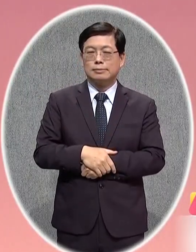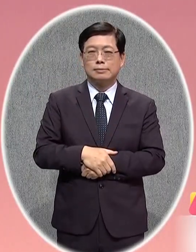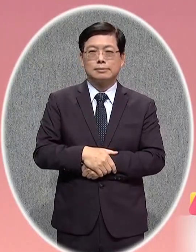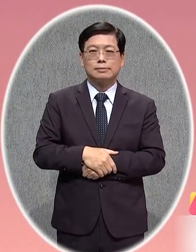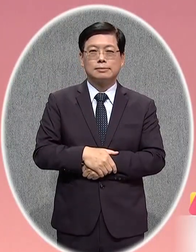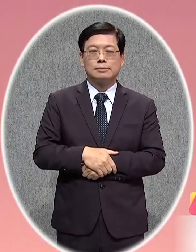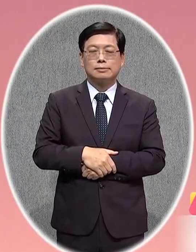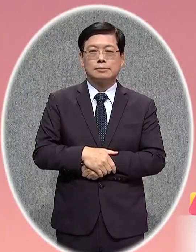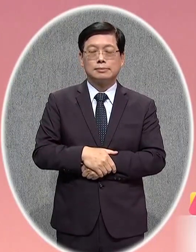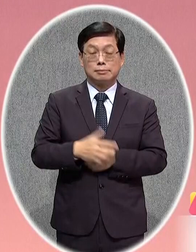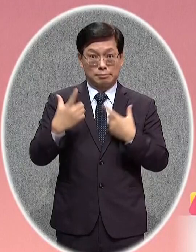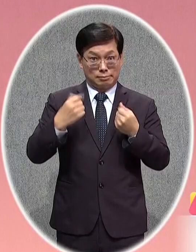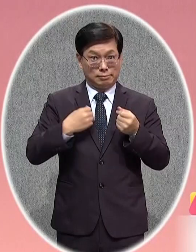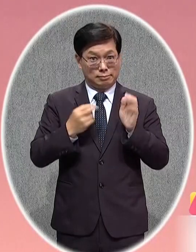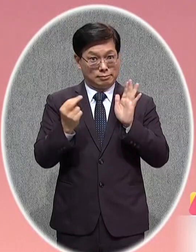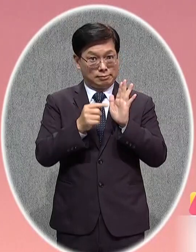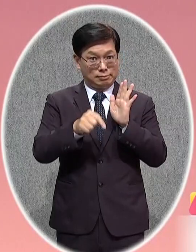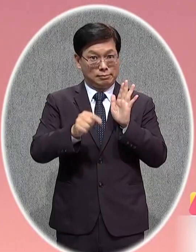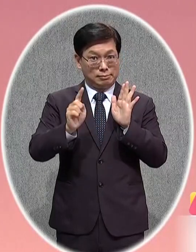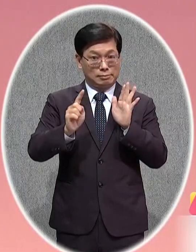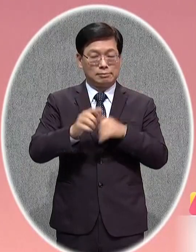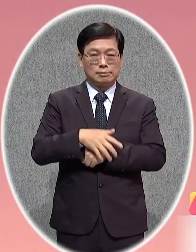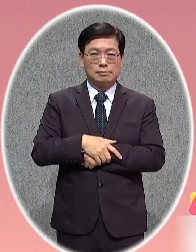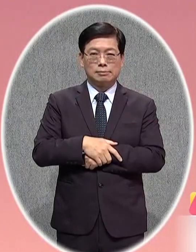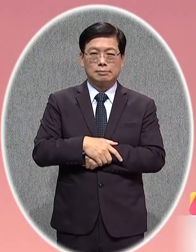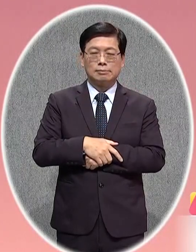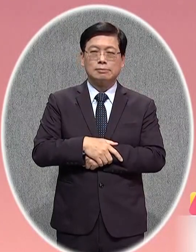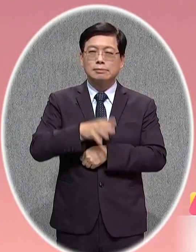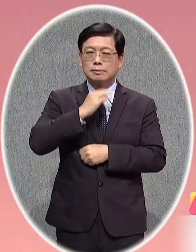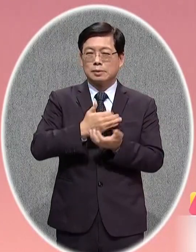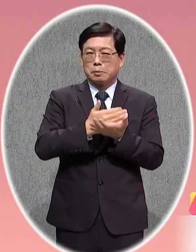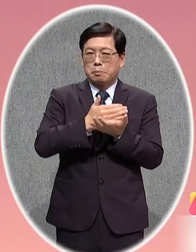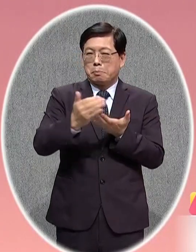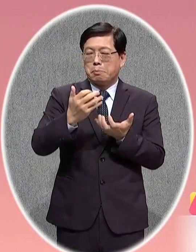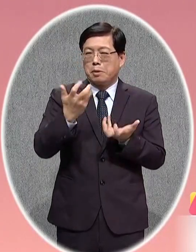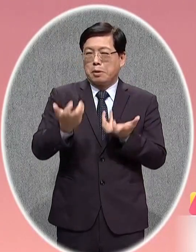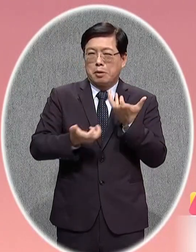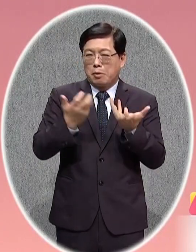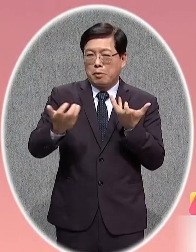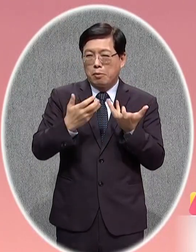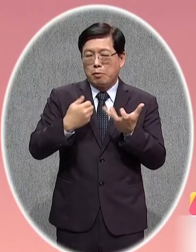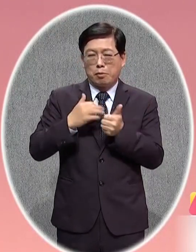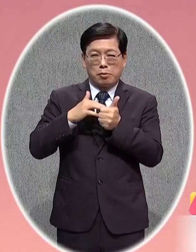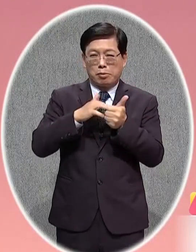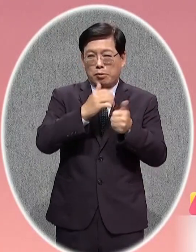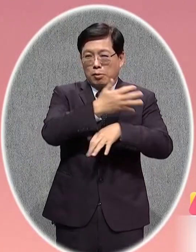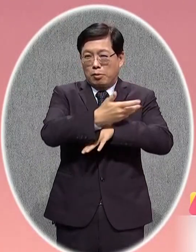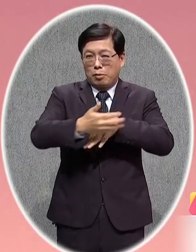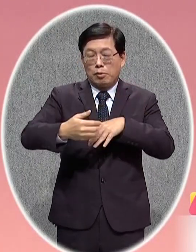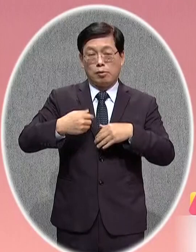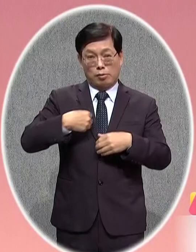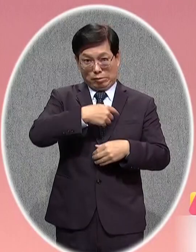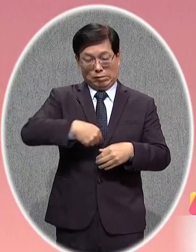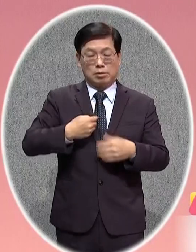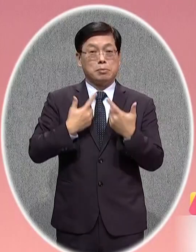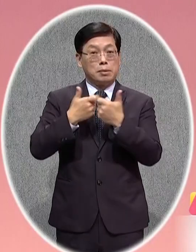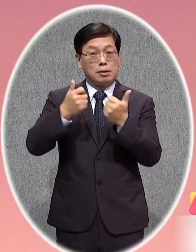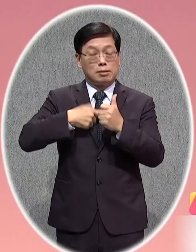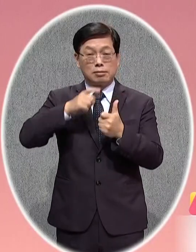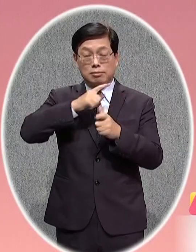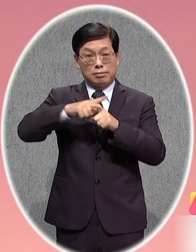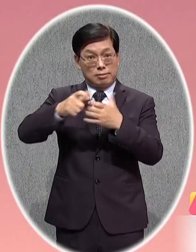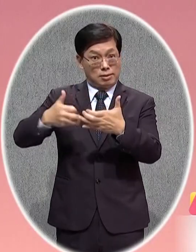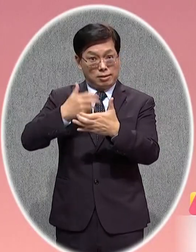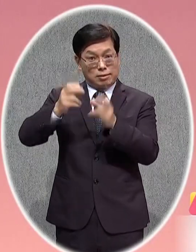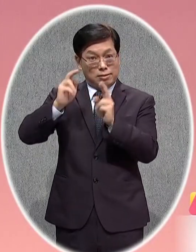个边上的是一个所谓的排温导流堤，它是为了应付大潭电厂的入